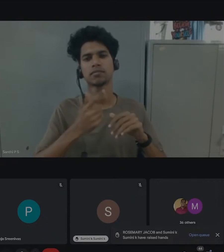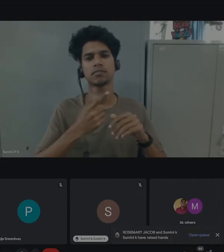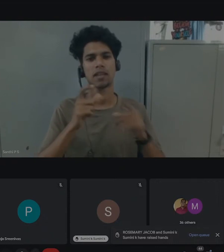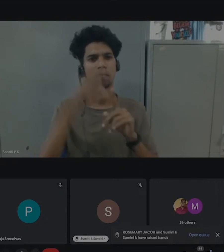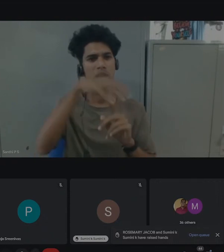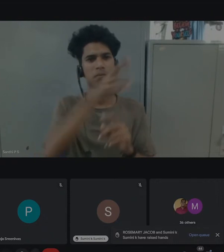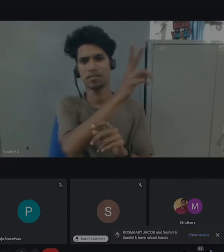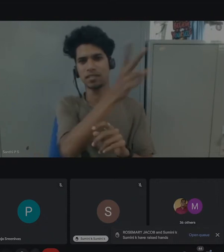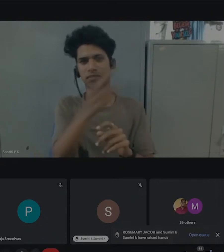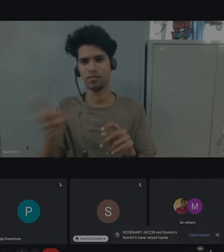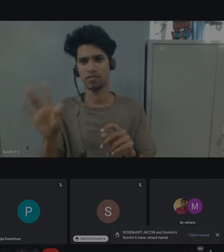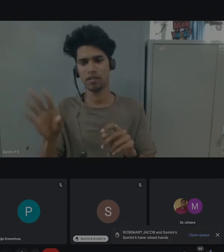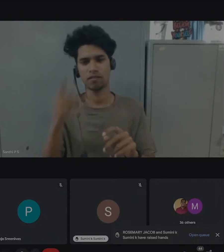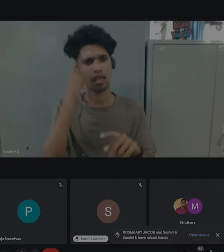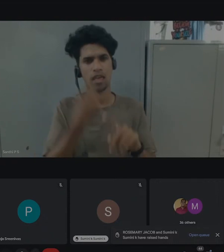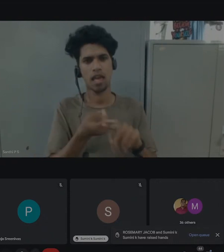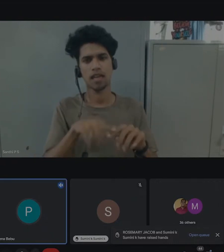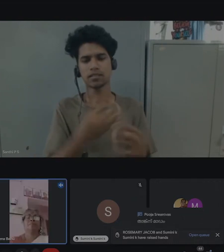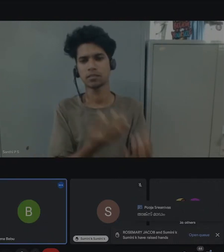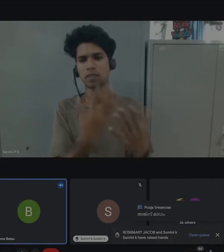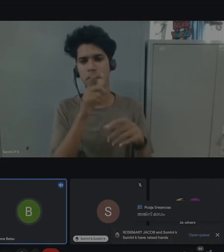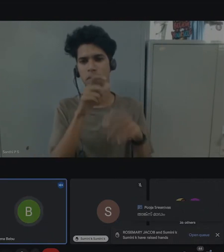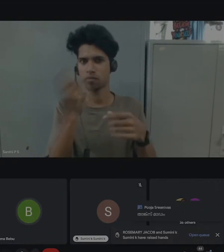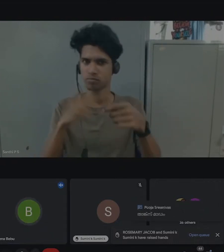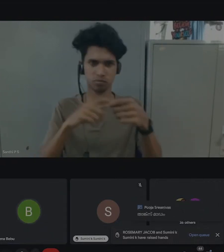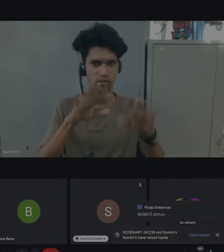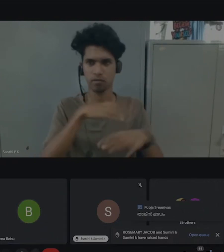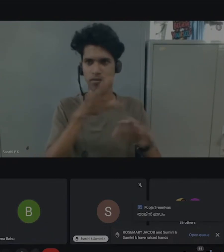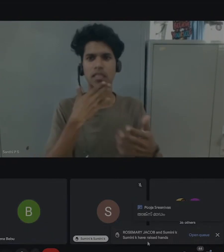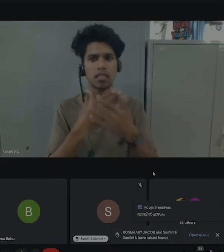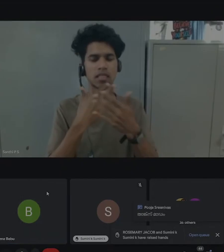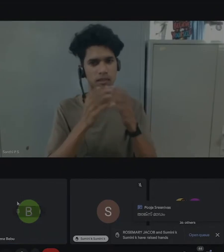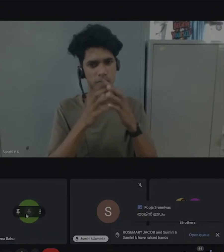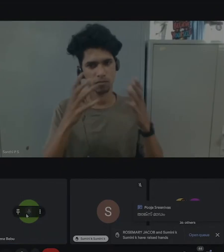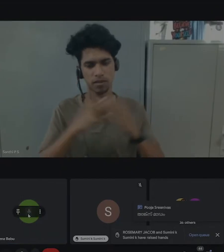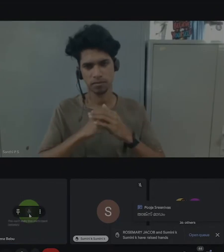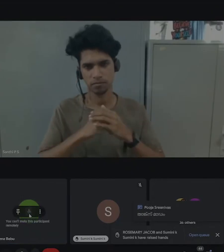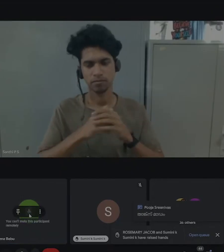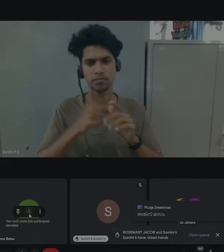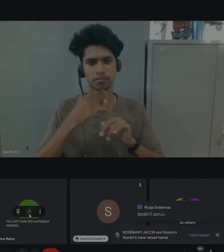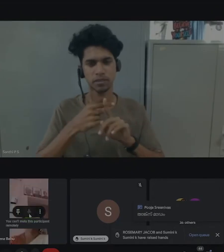മേഖലയിൽ പ്രവർത്തിക്കുന്ന എക്സ്പേർട്സും ജോയിൻ ചെയ്തിട്ടുണ്ട്. താങ്ക് യു എവരിവൺ. ഇപ്പോ